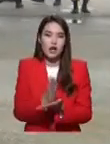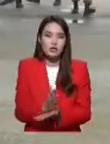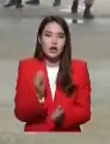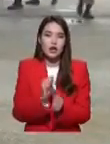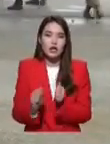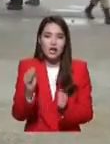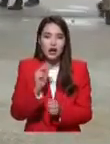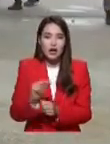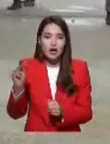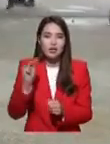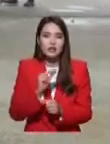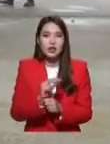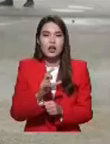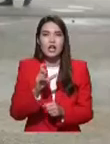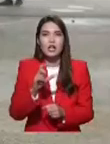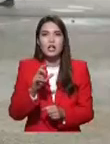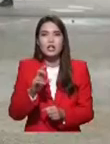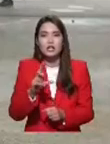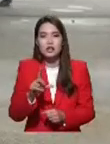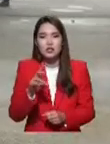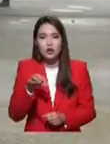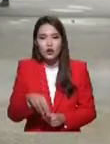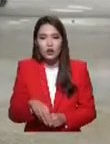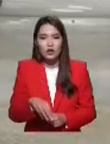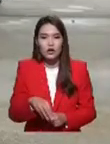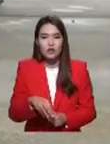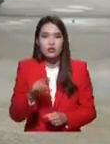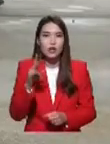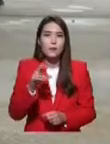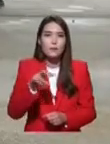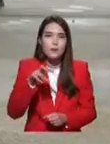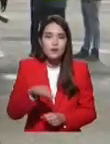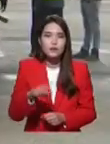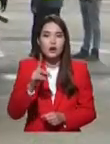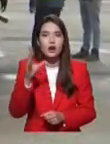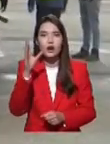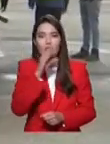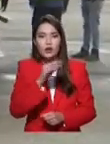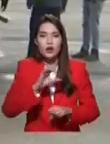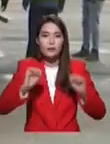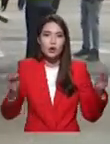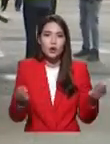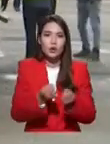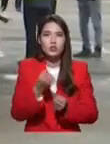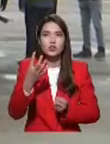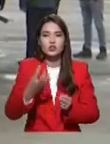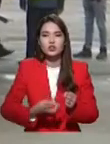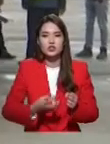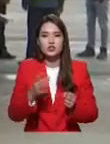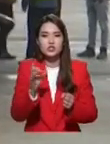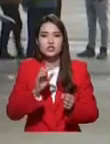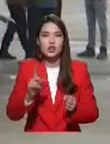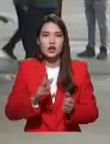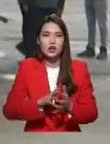как легкие груза, для перевозки легких грузов до 1000 килограмм. Скорость самолета 400 км в час